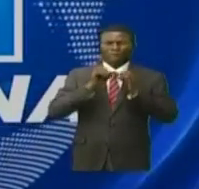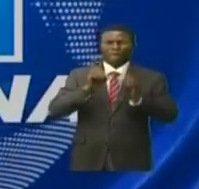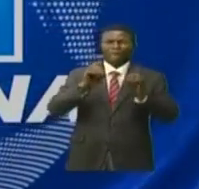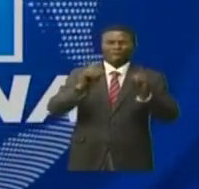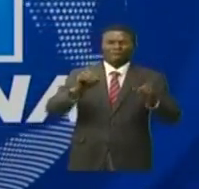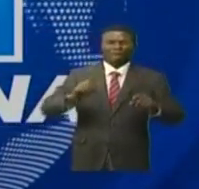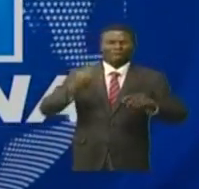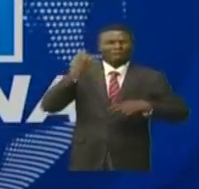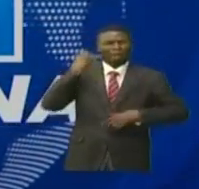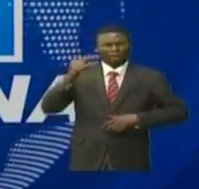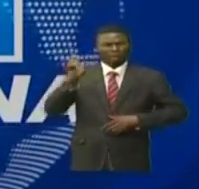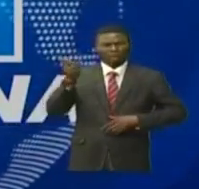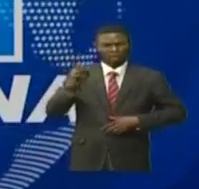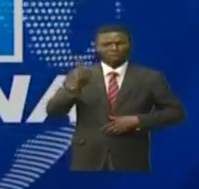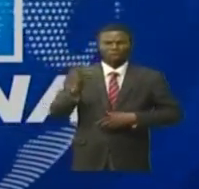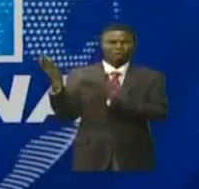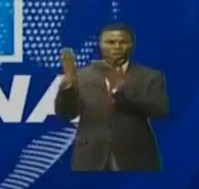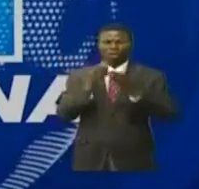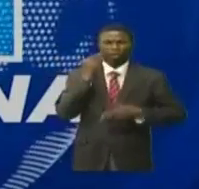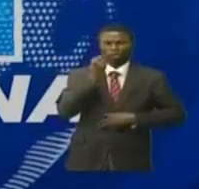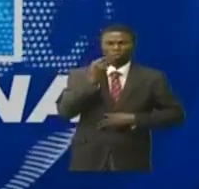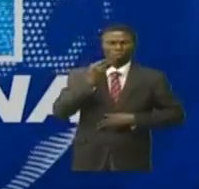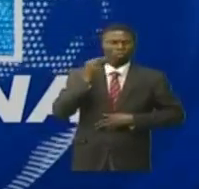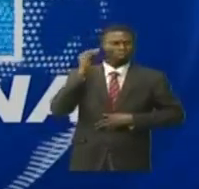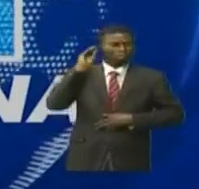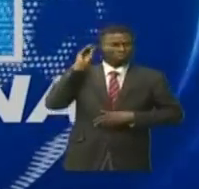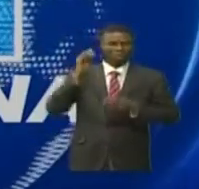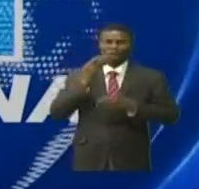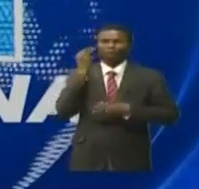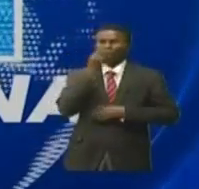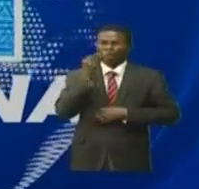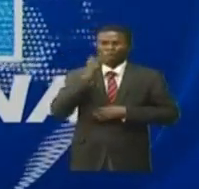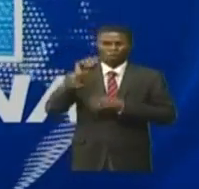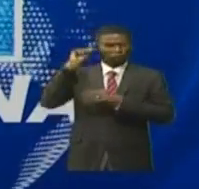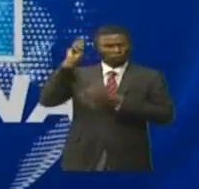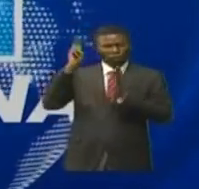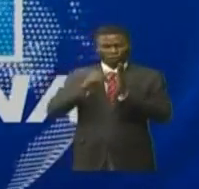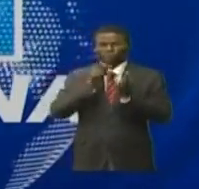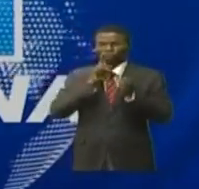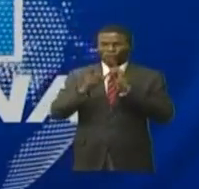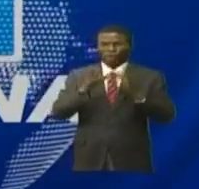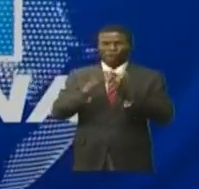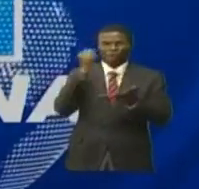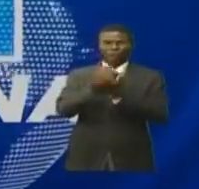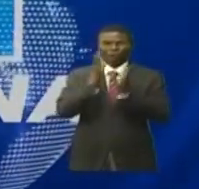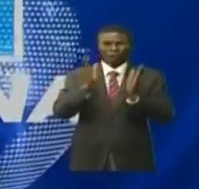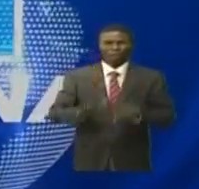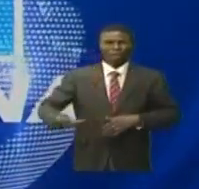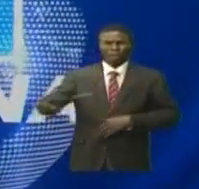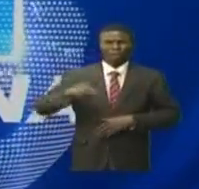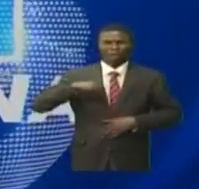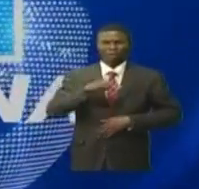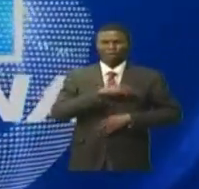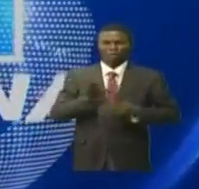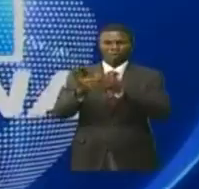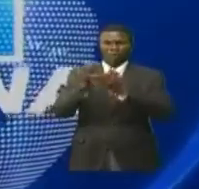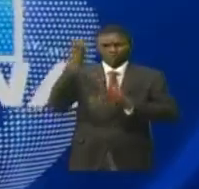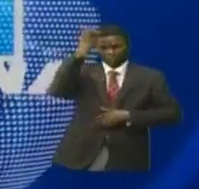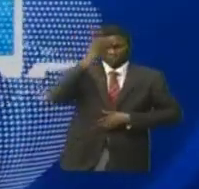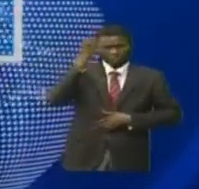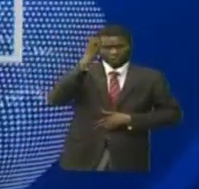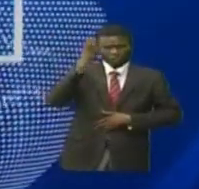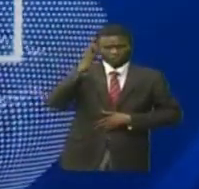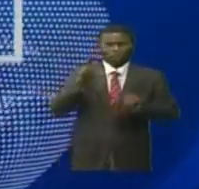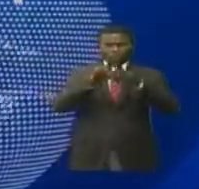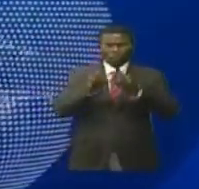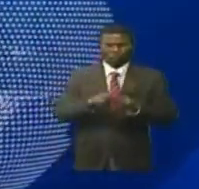haine le porte-parole du gouvernement a eu des échanges autour de ces questions avec des ambassadeurs des pays membres de l'Union européenne ils